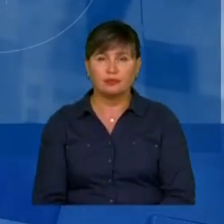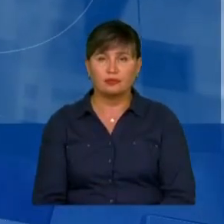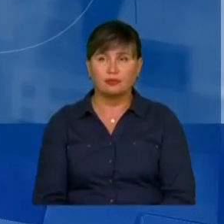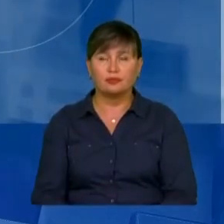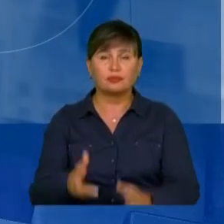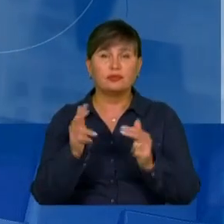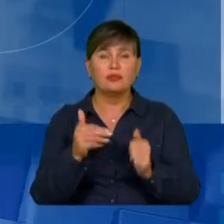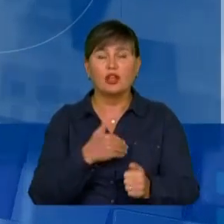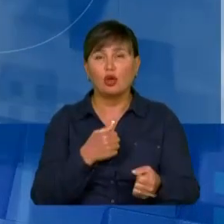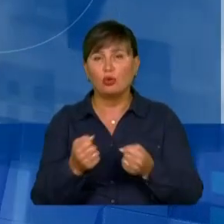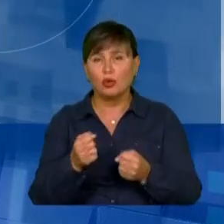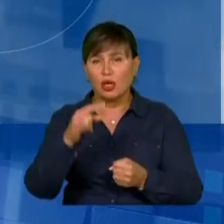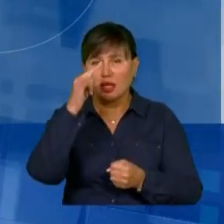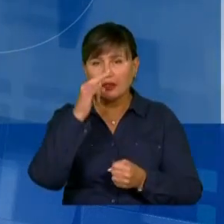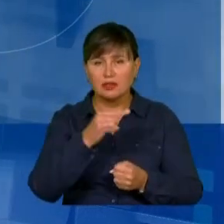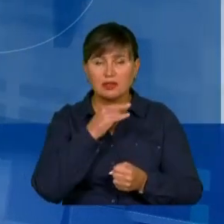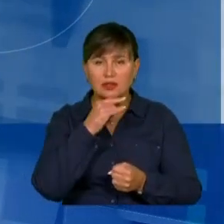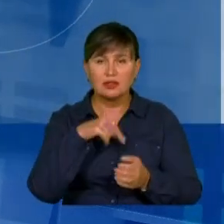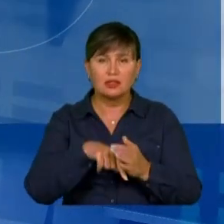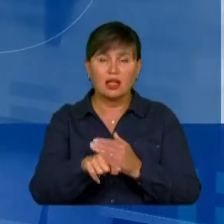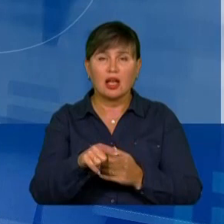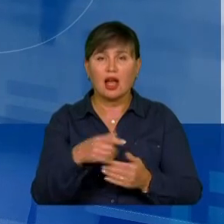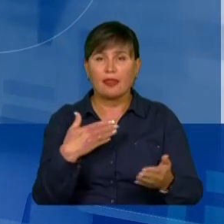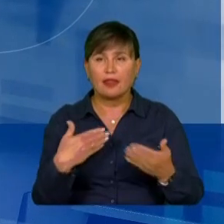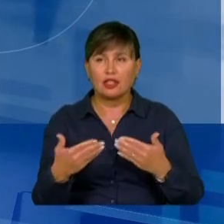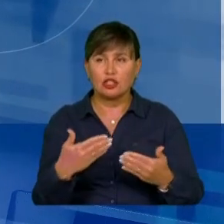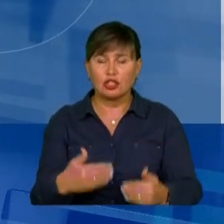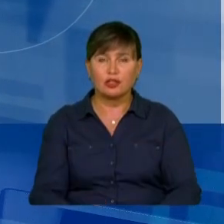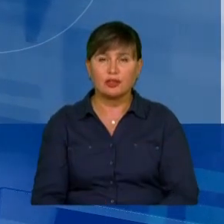Как намерены укреплять казахстанско-венгерские отношения?